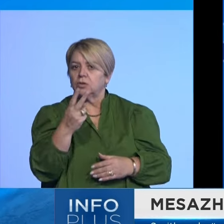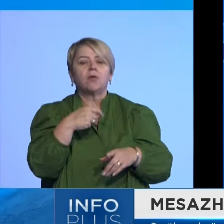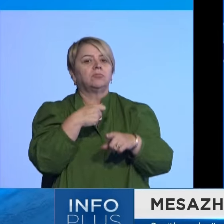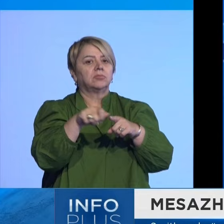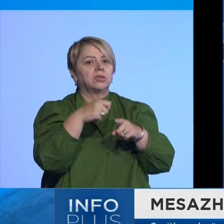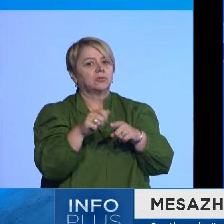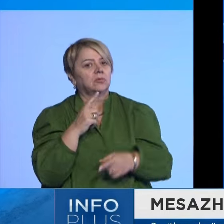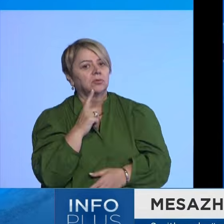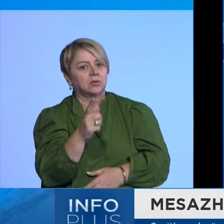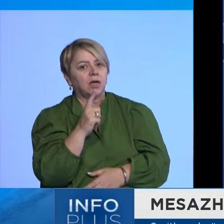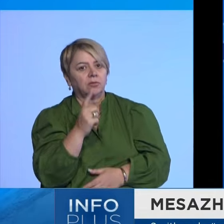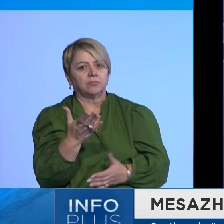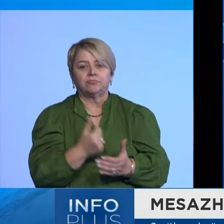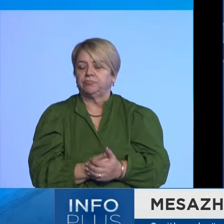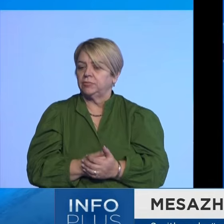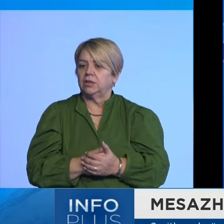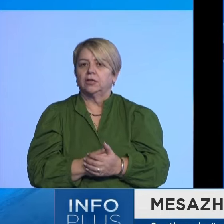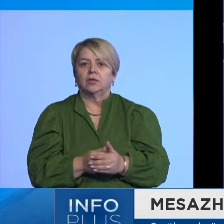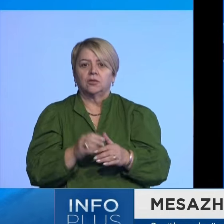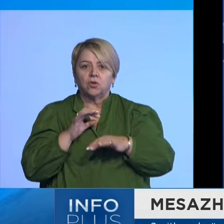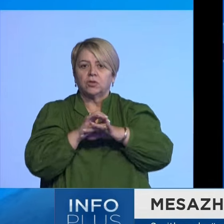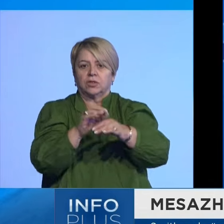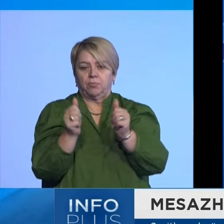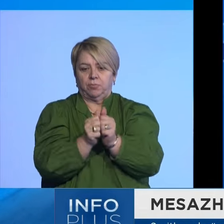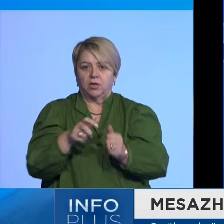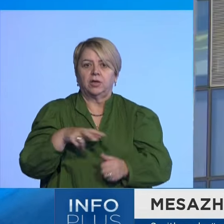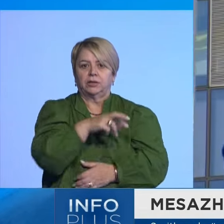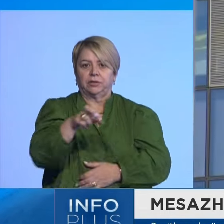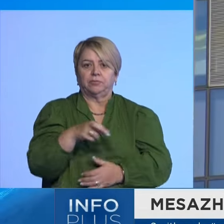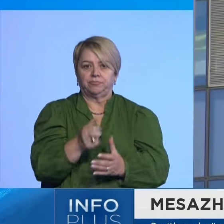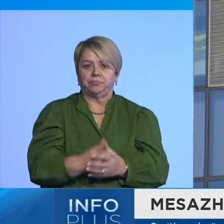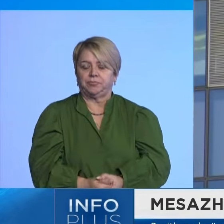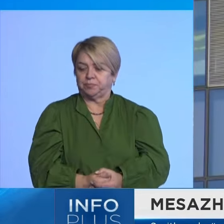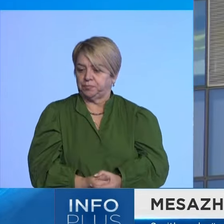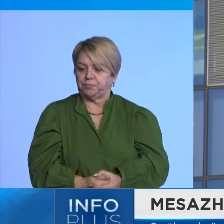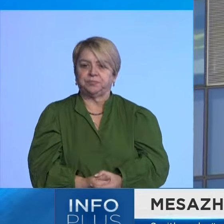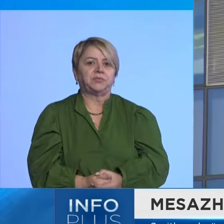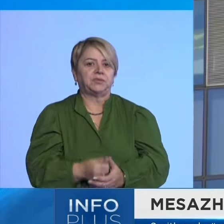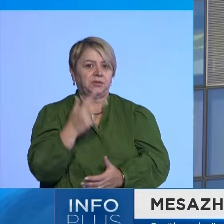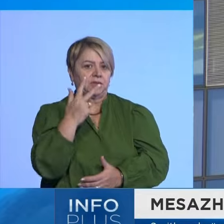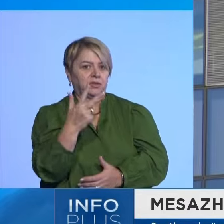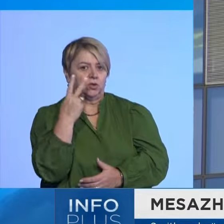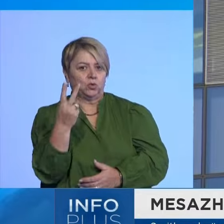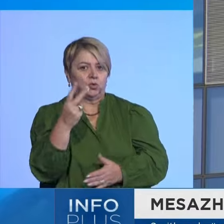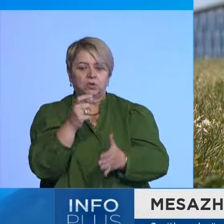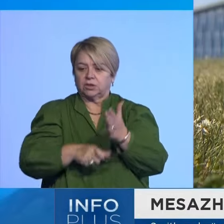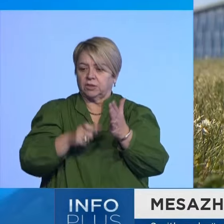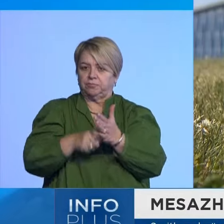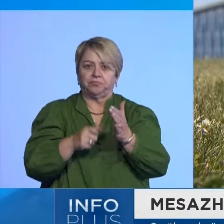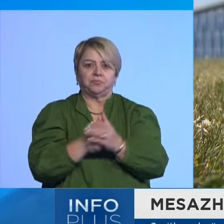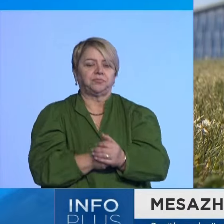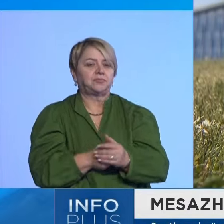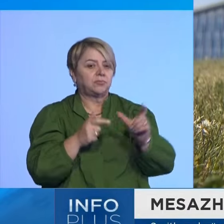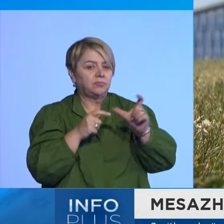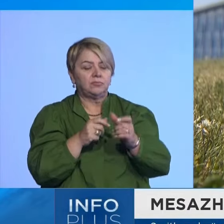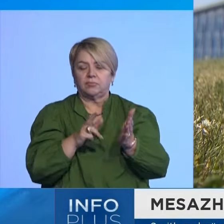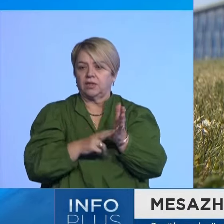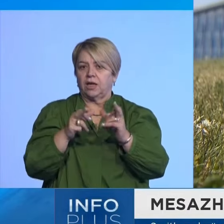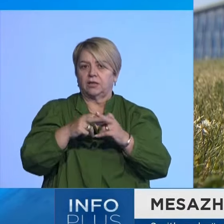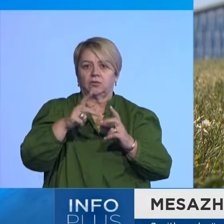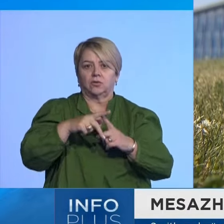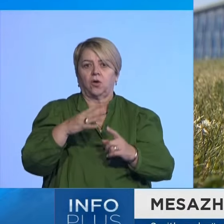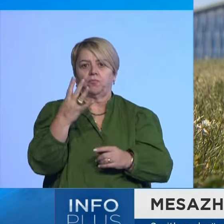në dialog të udhëhequr nga BE-ja. Nga 32 shtete anëtare, sa numron NATO-ja,